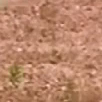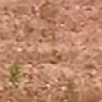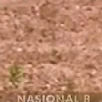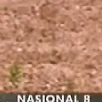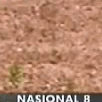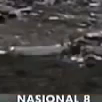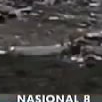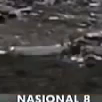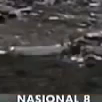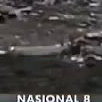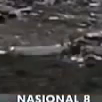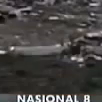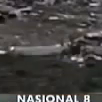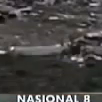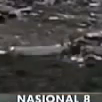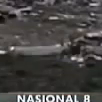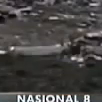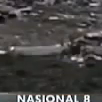Belanda